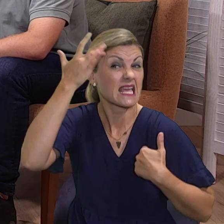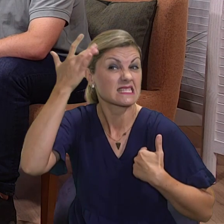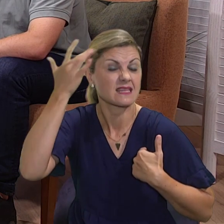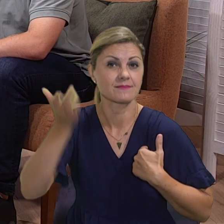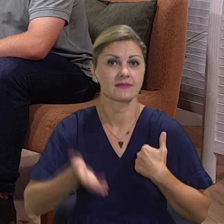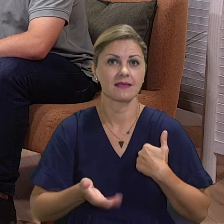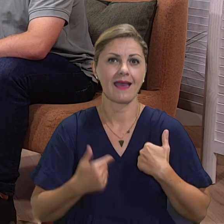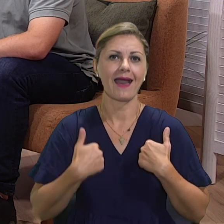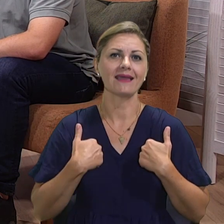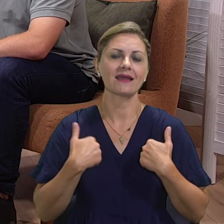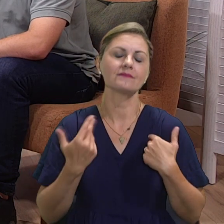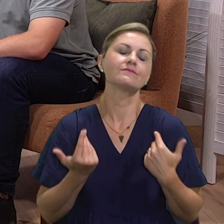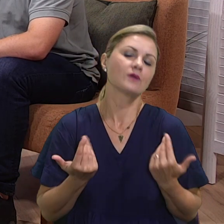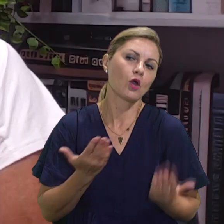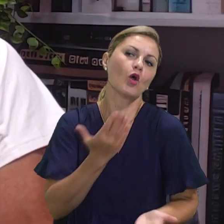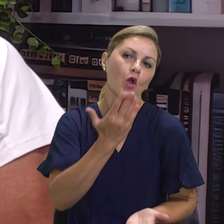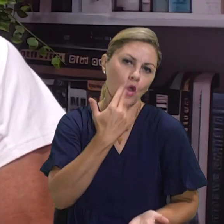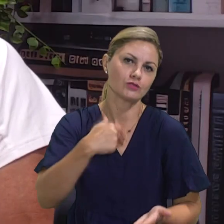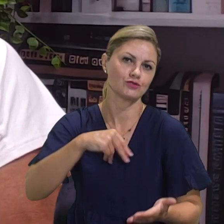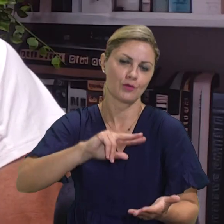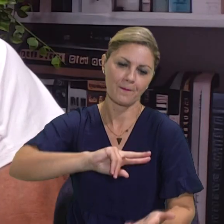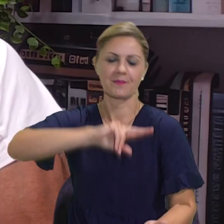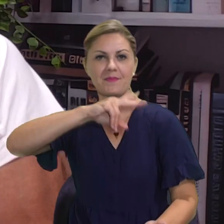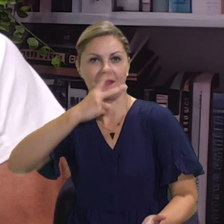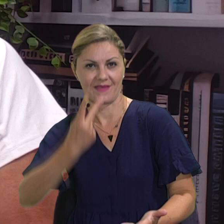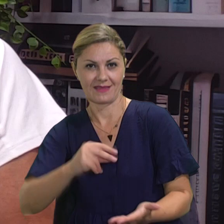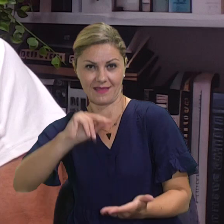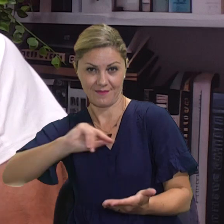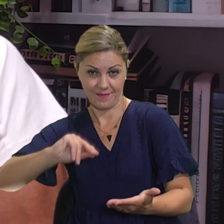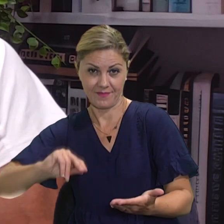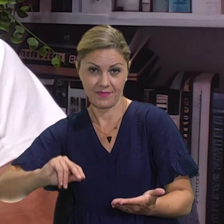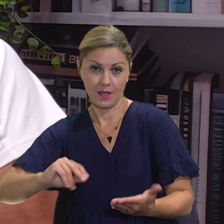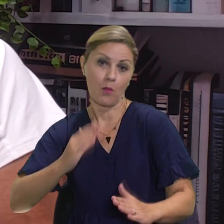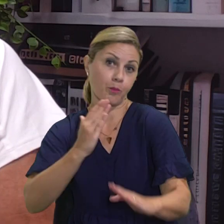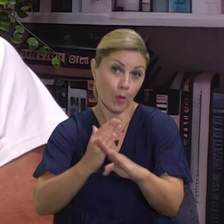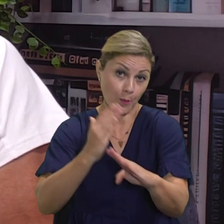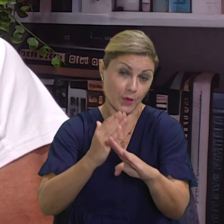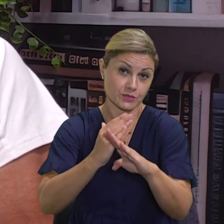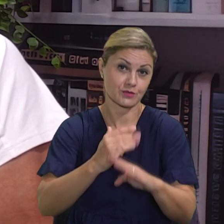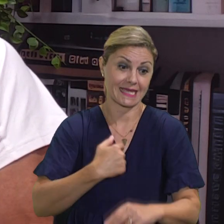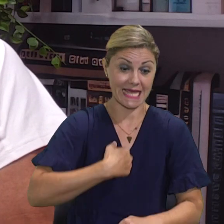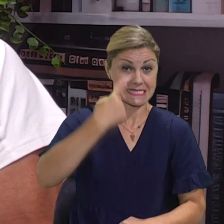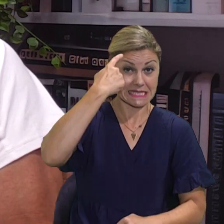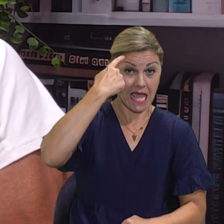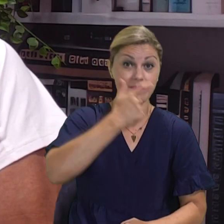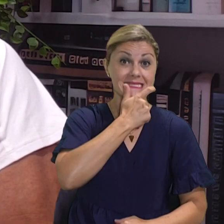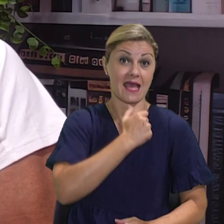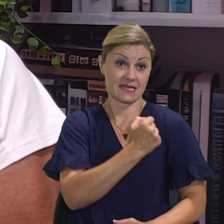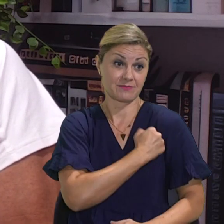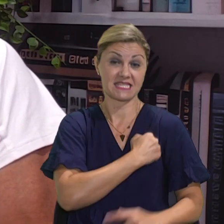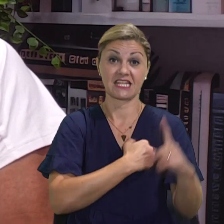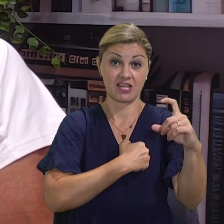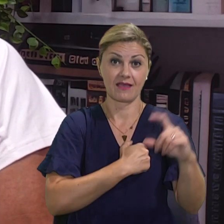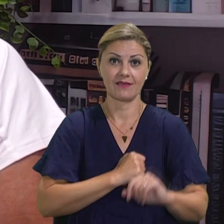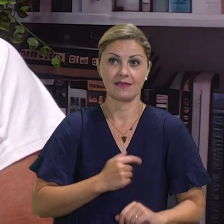kad ti prevedeš, to više nije to ta pjesma, razumijete? A onda, dobro, to me ne ljuti, neka čovjeku pomoć, uvijek ću